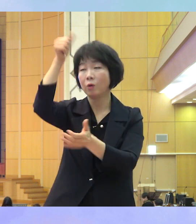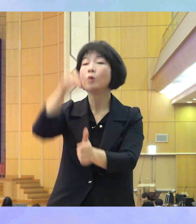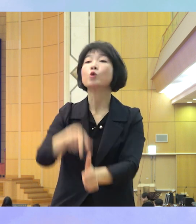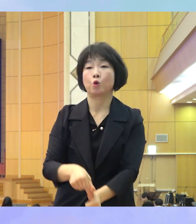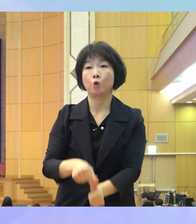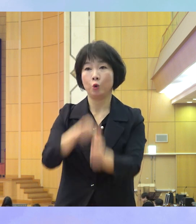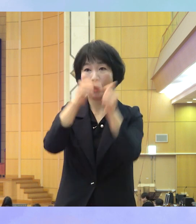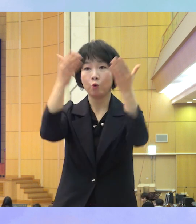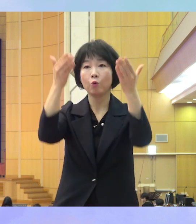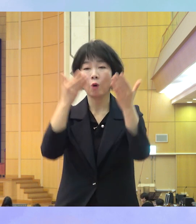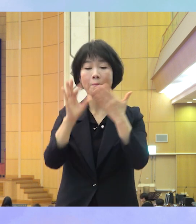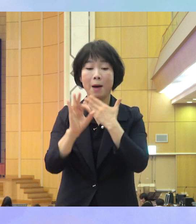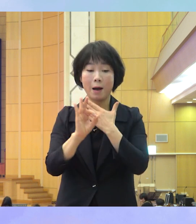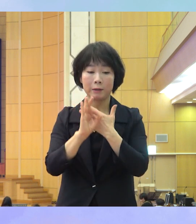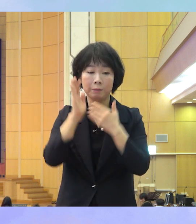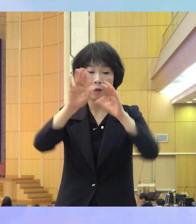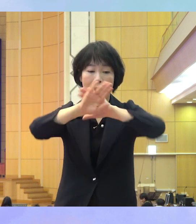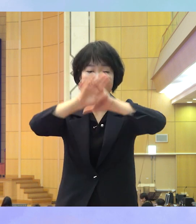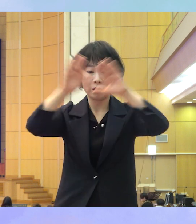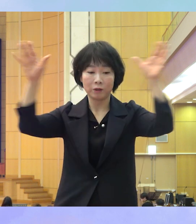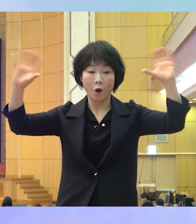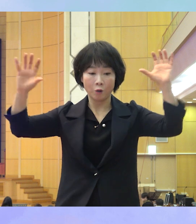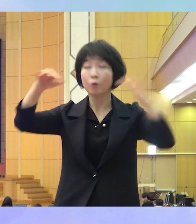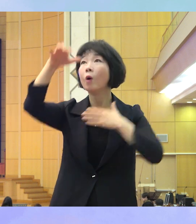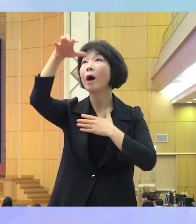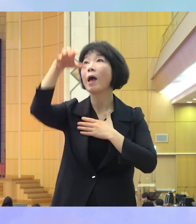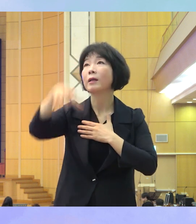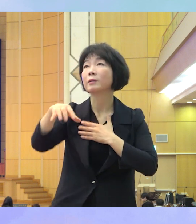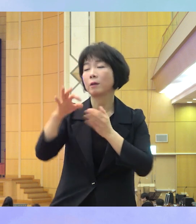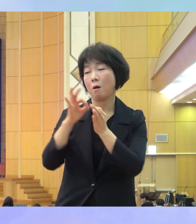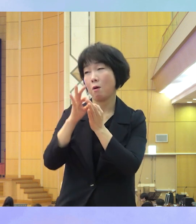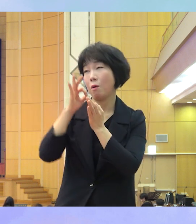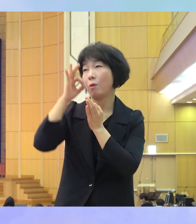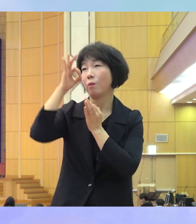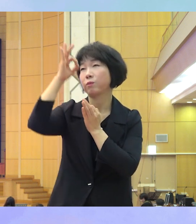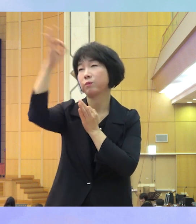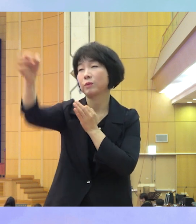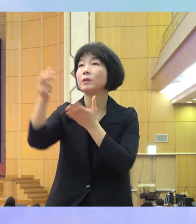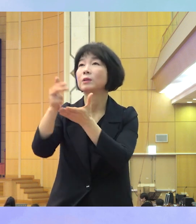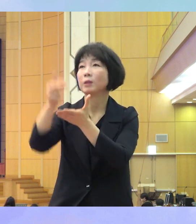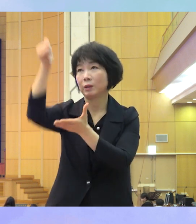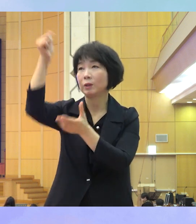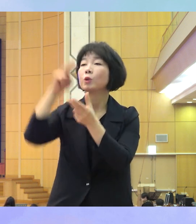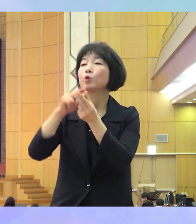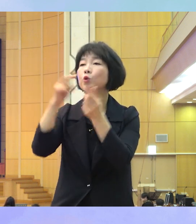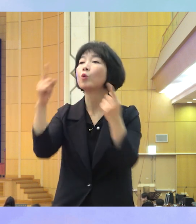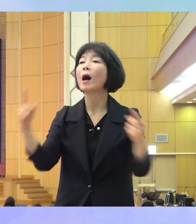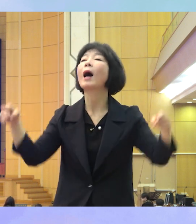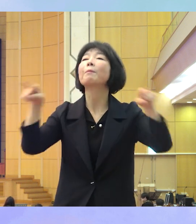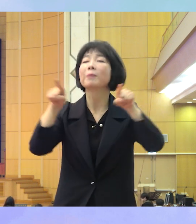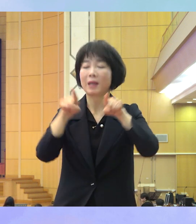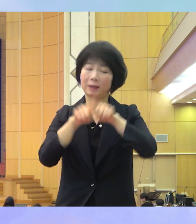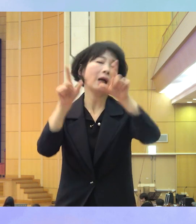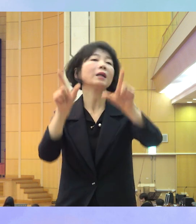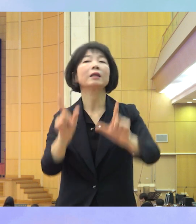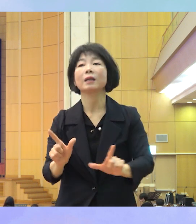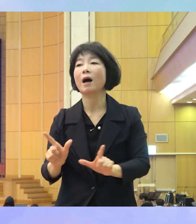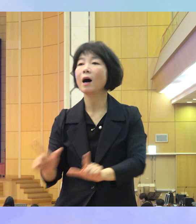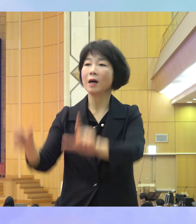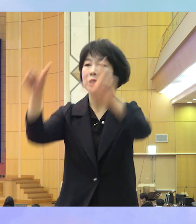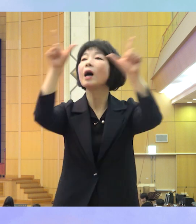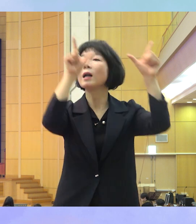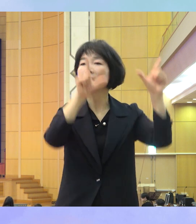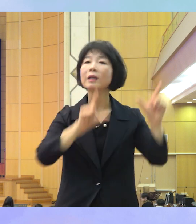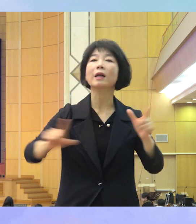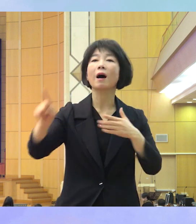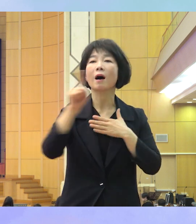떠나도 주의 구원 받으면 천국에서 영원히 주와 함께